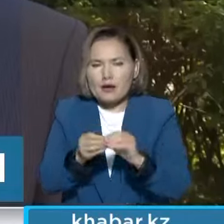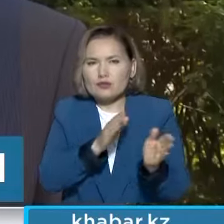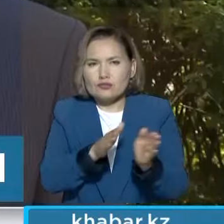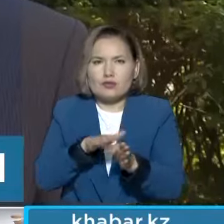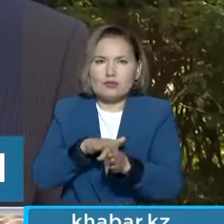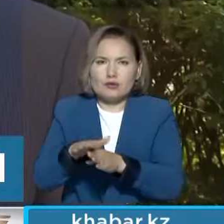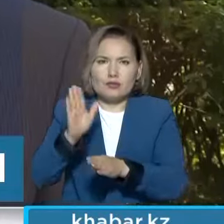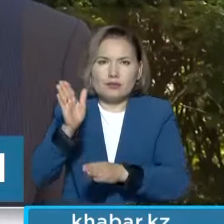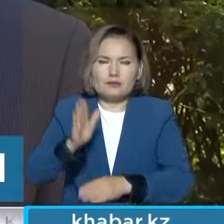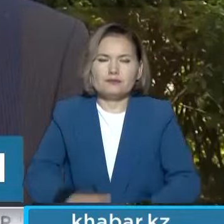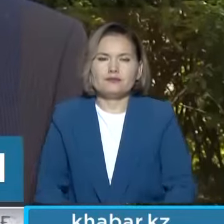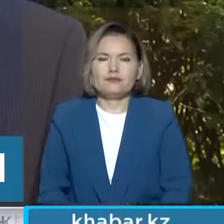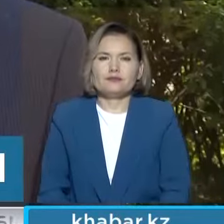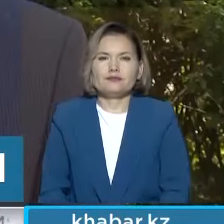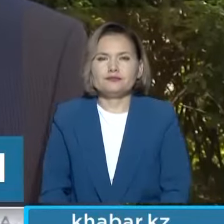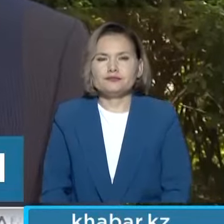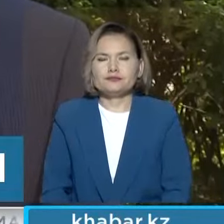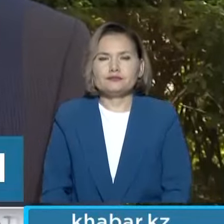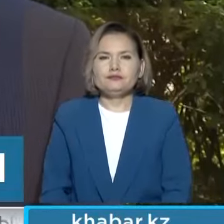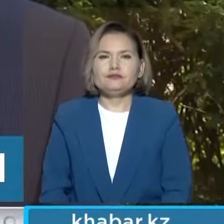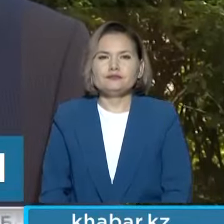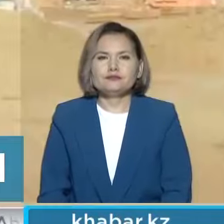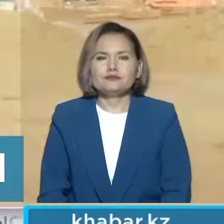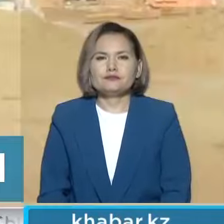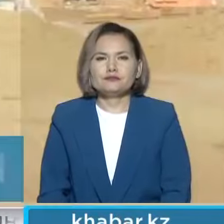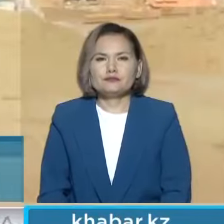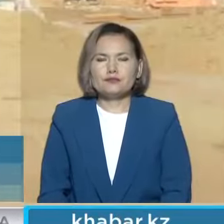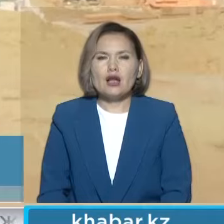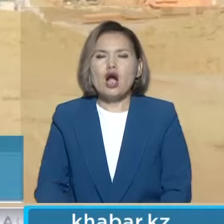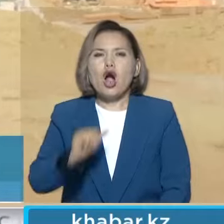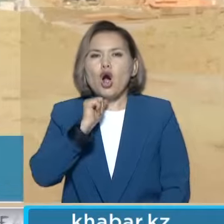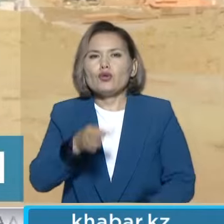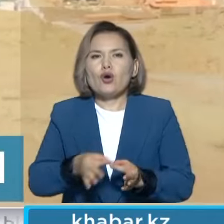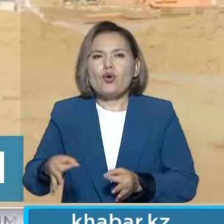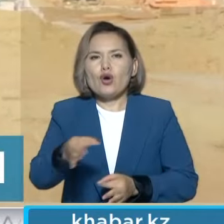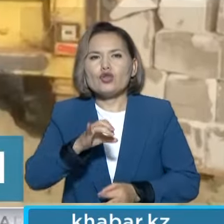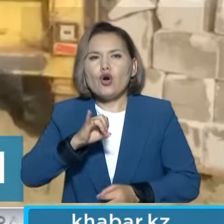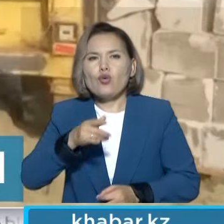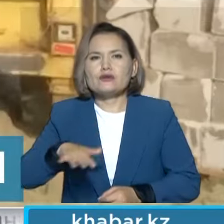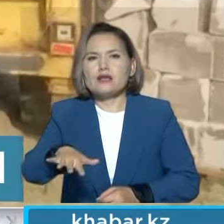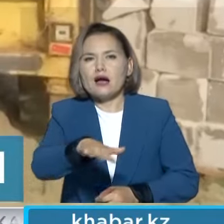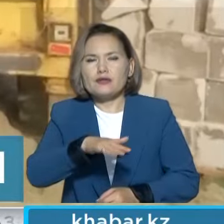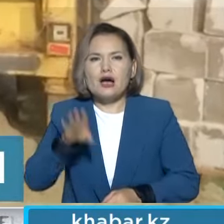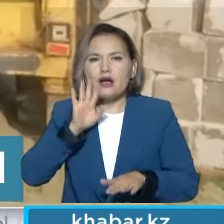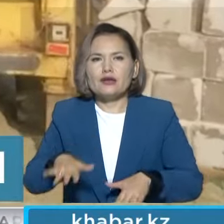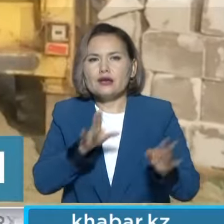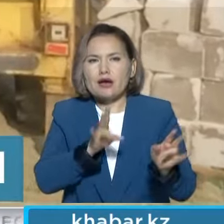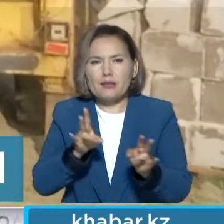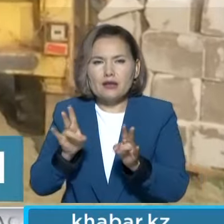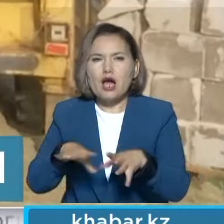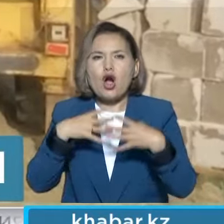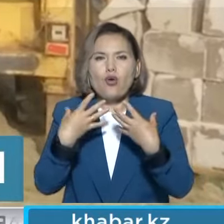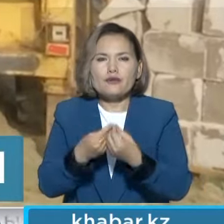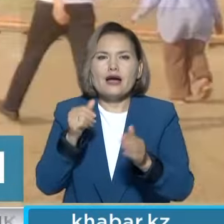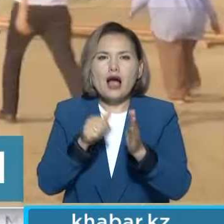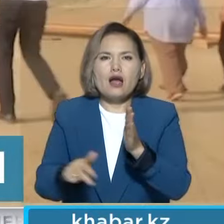мүліктеріне тапсырамыз. Елге жібере бастаймыз. Ал Қостанай облысының оңтүстік аудандарында тасқыннан зардап шеккен